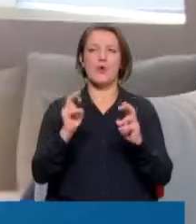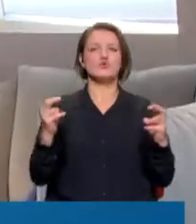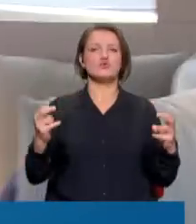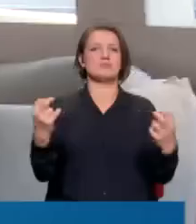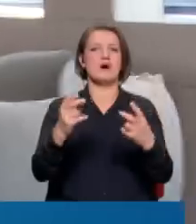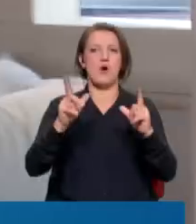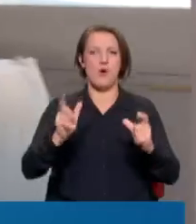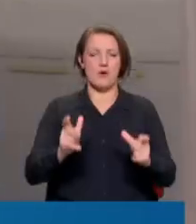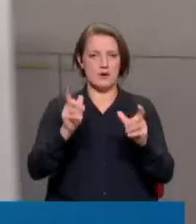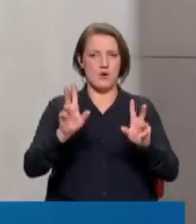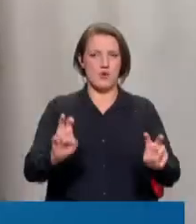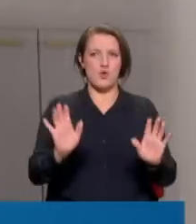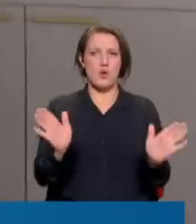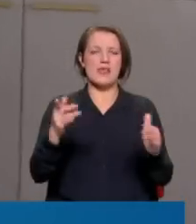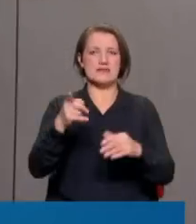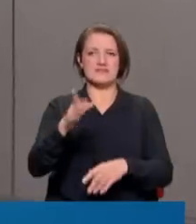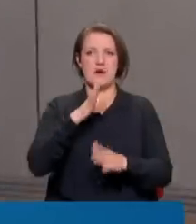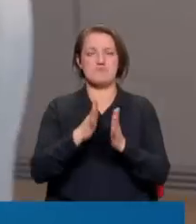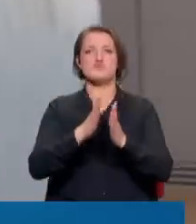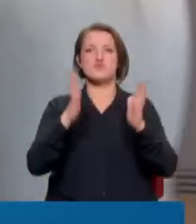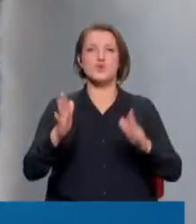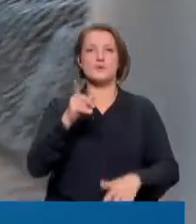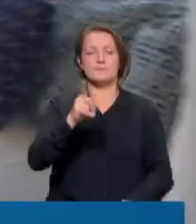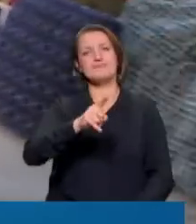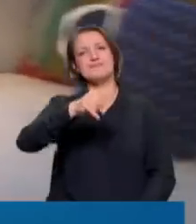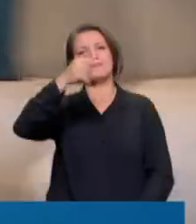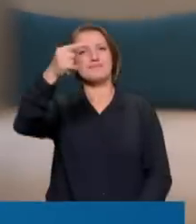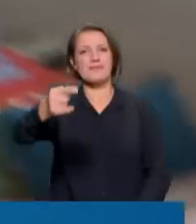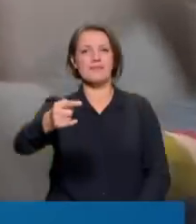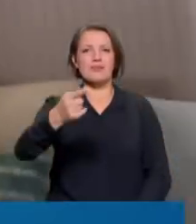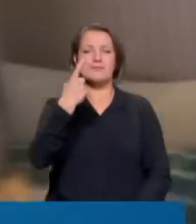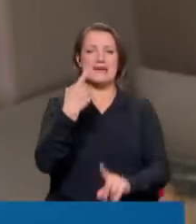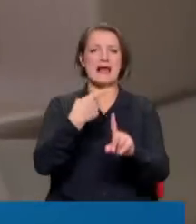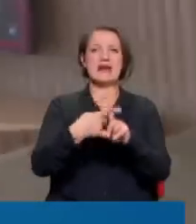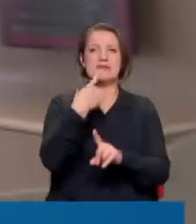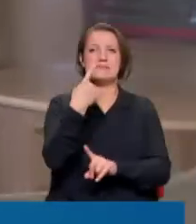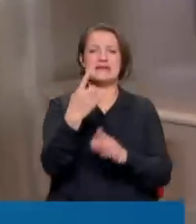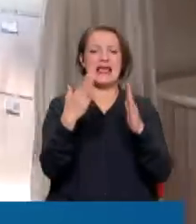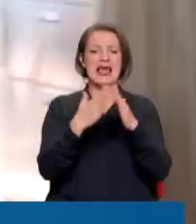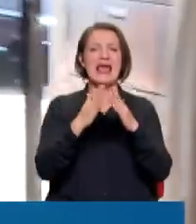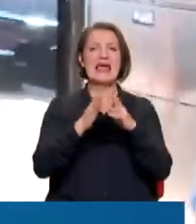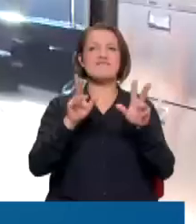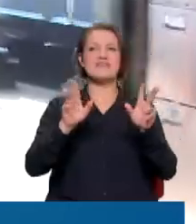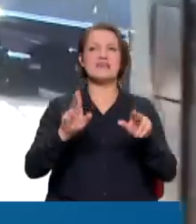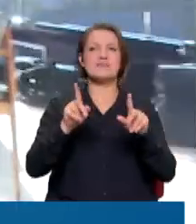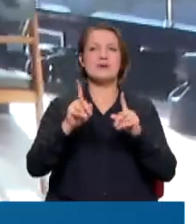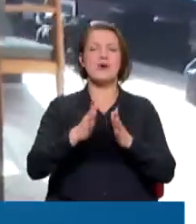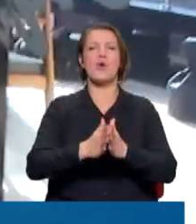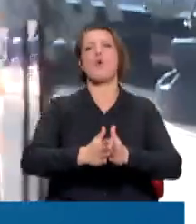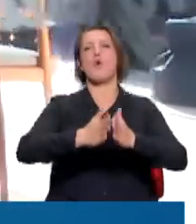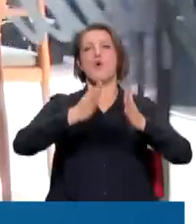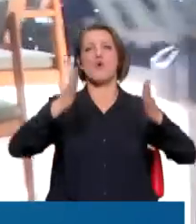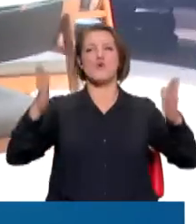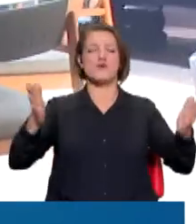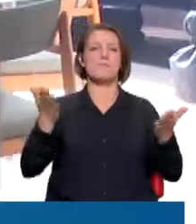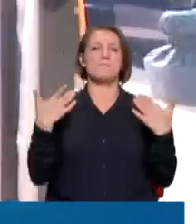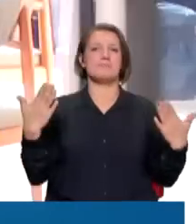odası var ve orası da gayet geniş Onun da devamında 1+ 1 ev büyüklüğünde kocaman bir